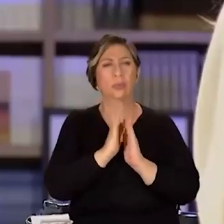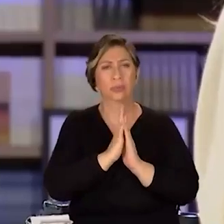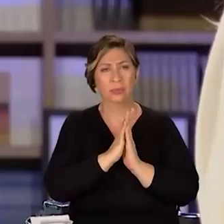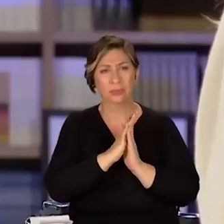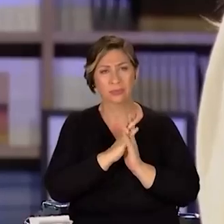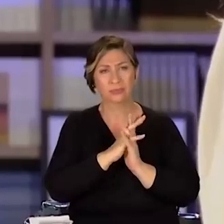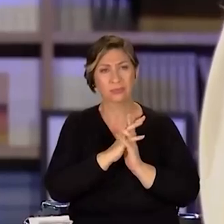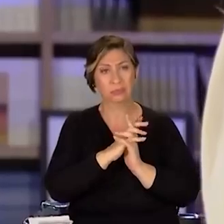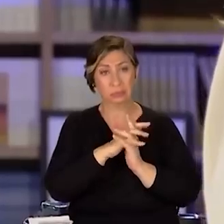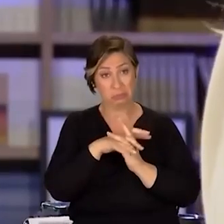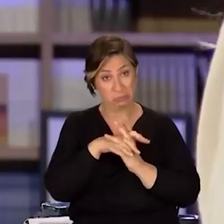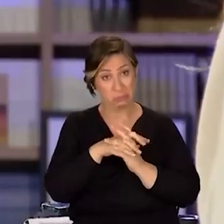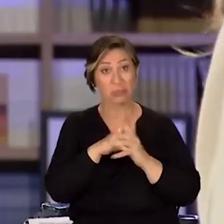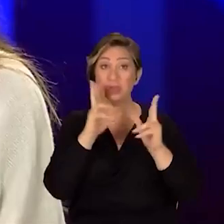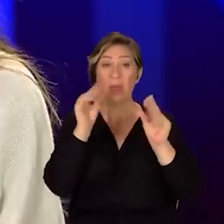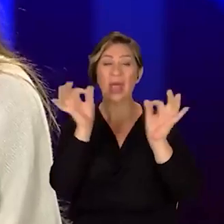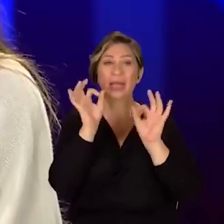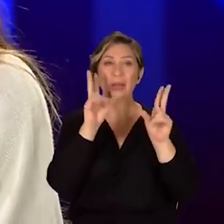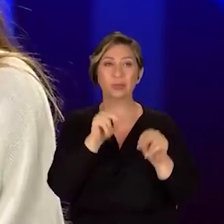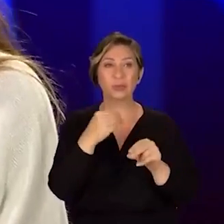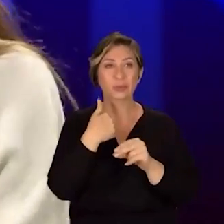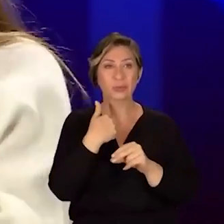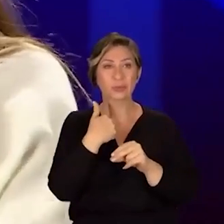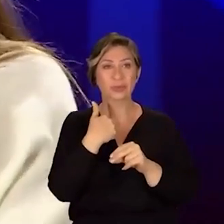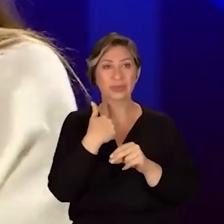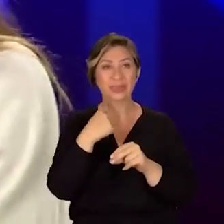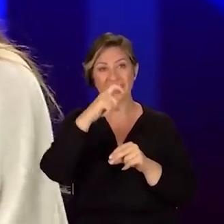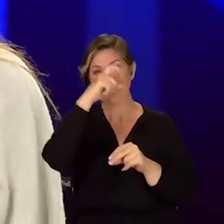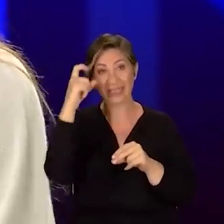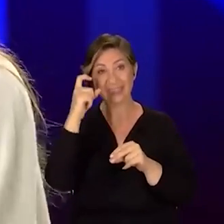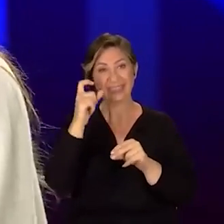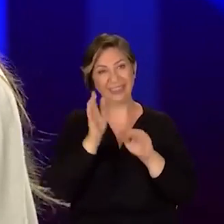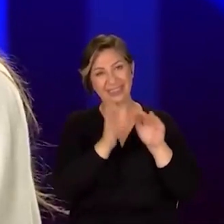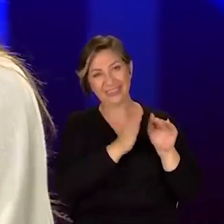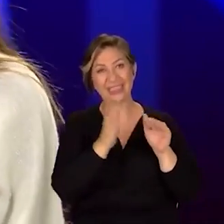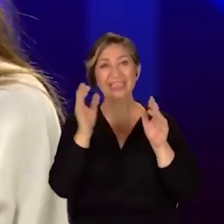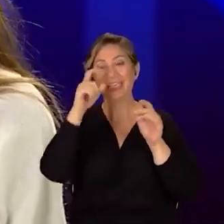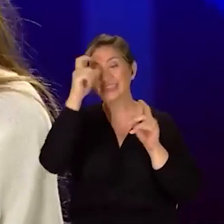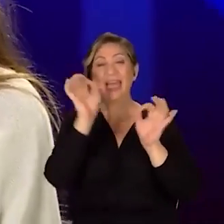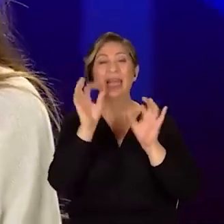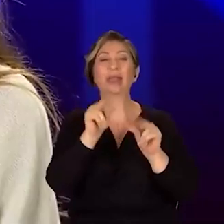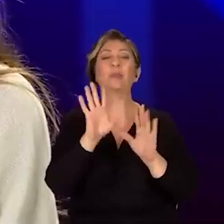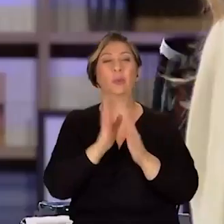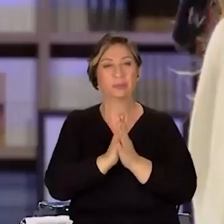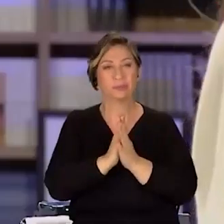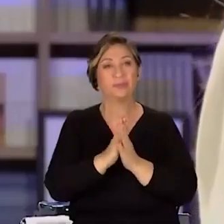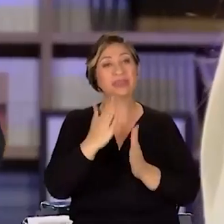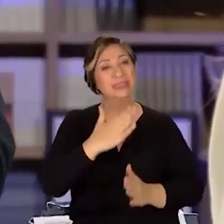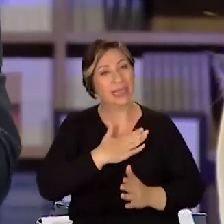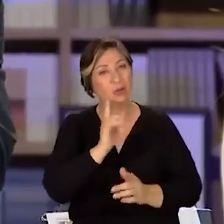Ha. Ama yani yatıyorum, ben erken yatıyorum. Yaz hariç. Yazın çok erken acayip. Yatmıyorum. Peki. Sayın